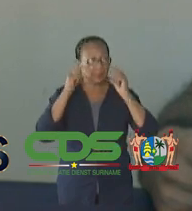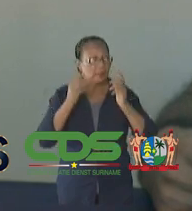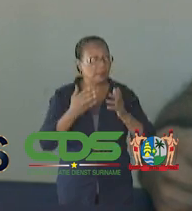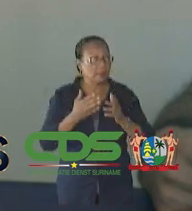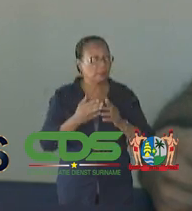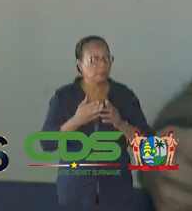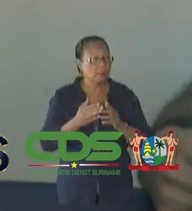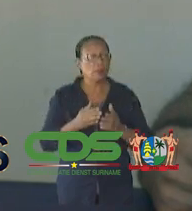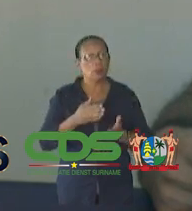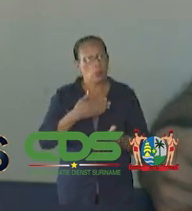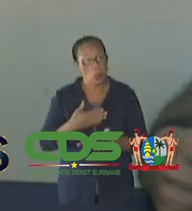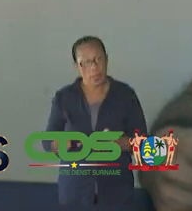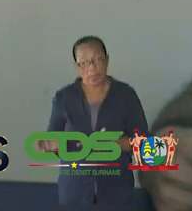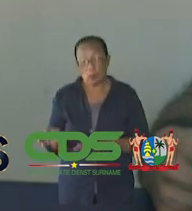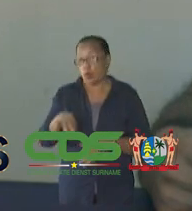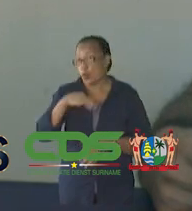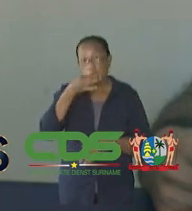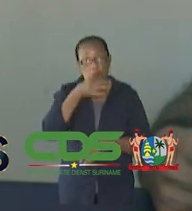die te laten vervallen.